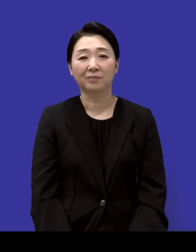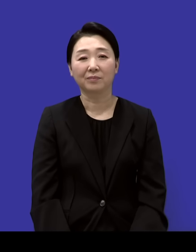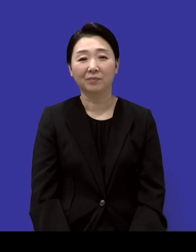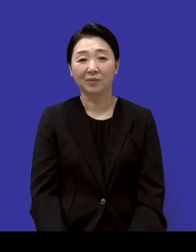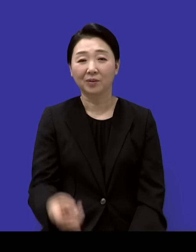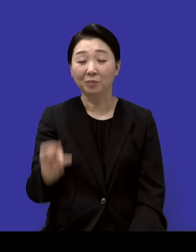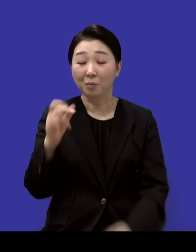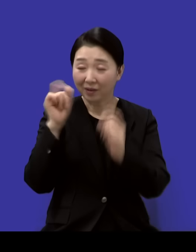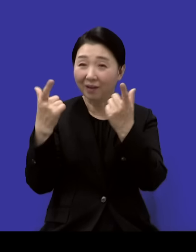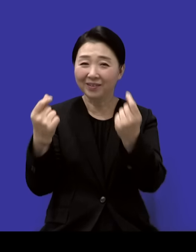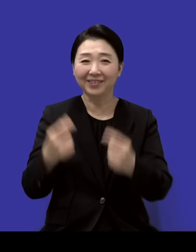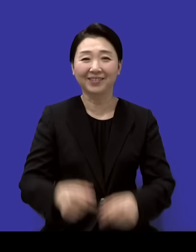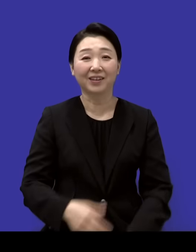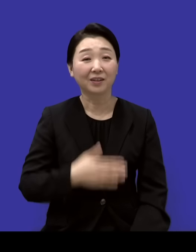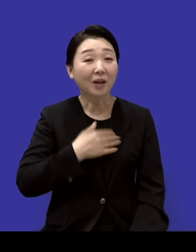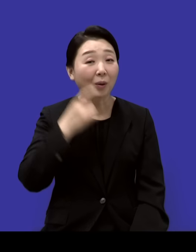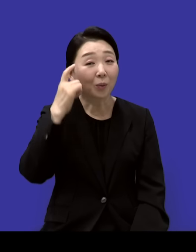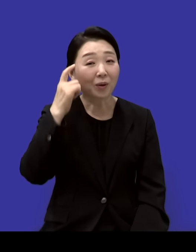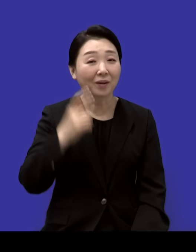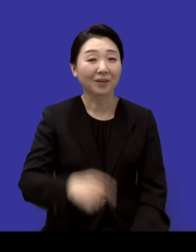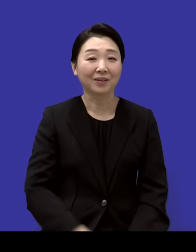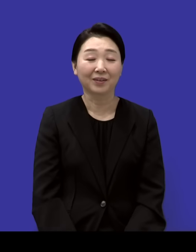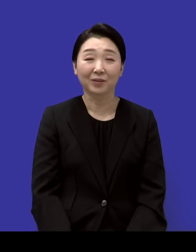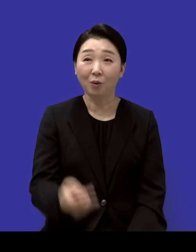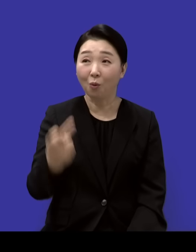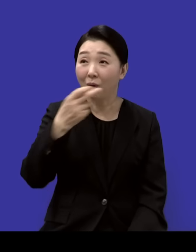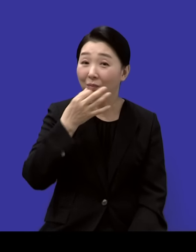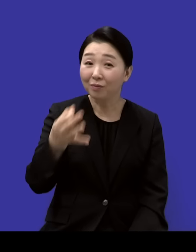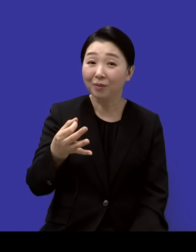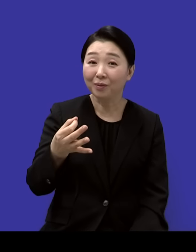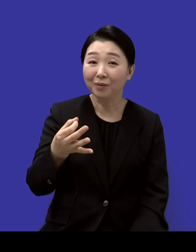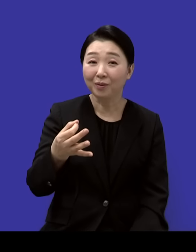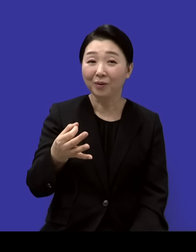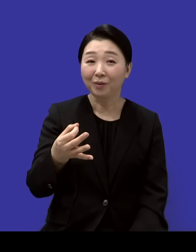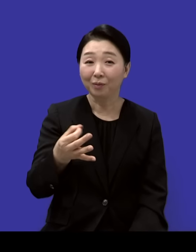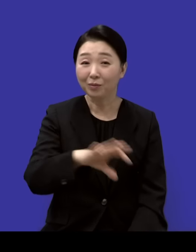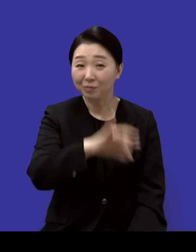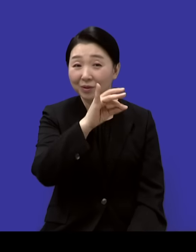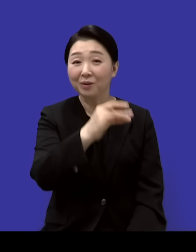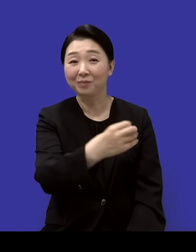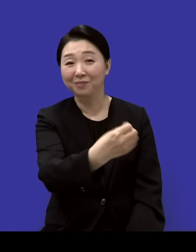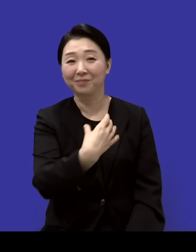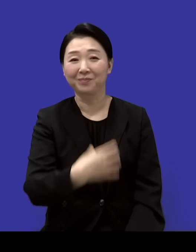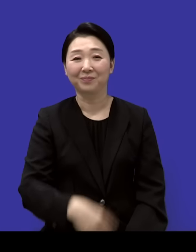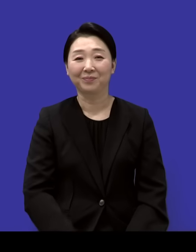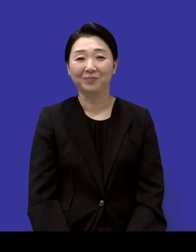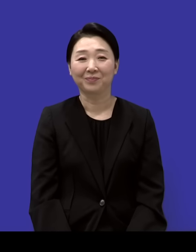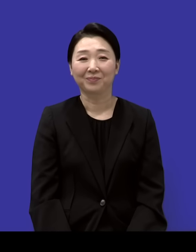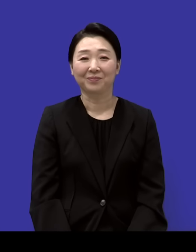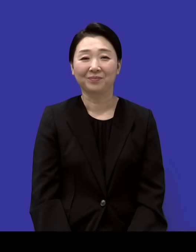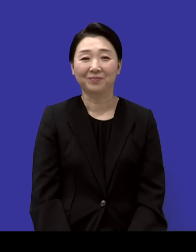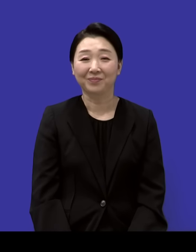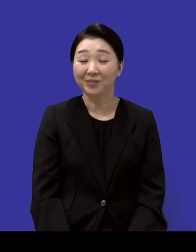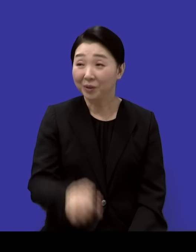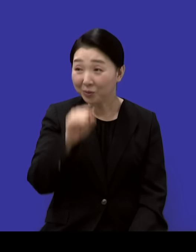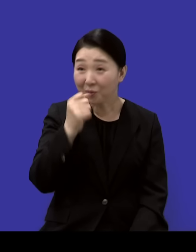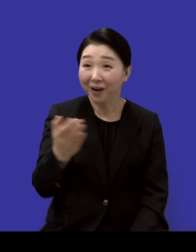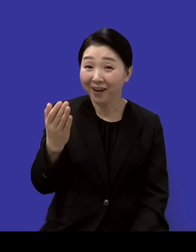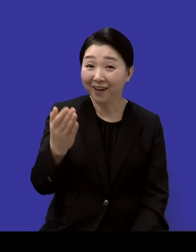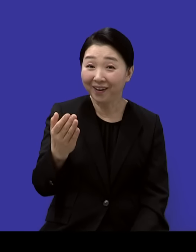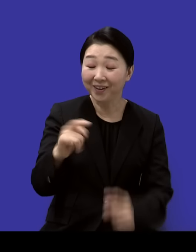오빠는 깨어있는 네. 거예요. 저요? 왜요? 와, 영훈 오빠라고 부르는 줄 게스트라 진짜 처음이네요. 네, 처음이에요. 영훈 오빠 진짜. 좋으시겠어요? 교회